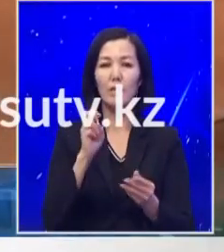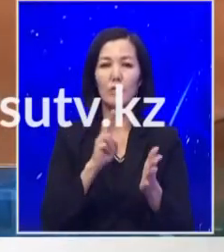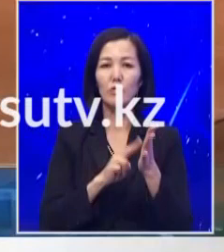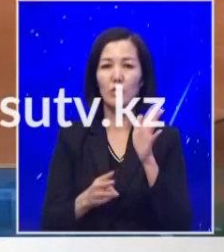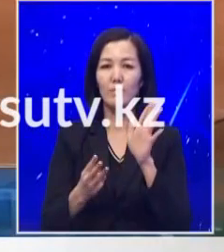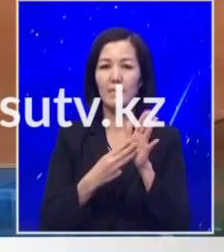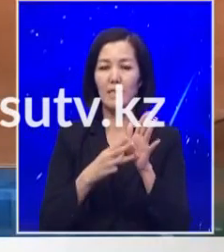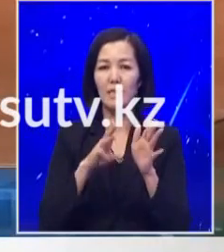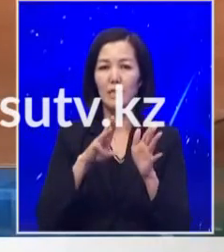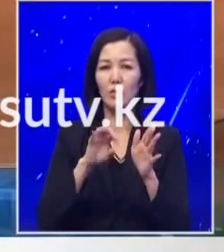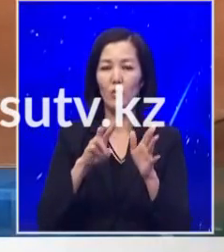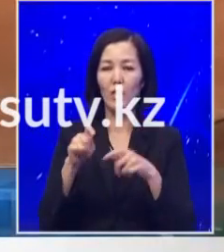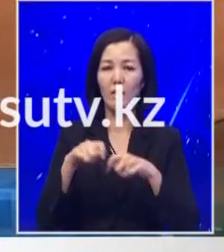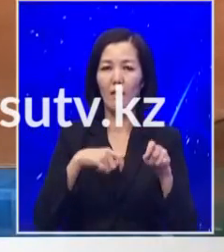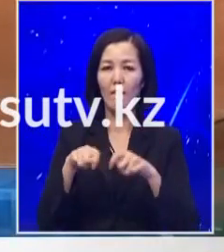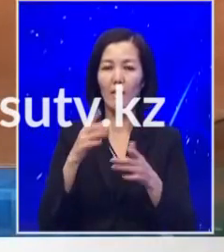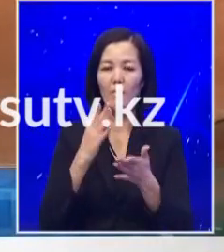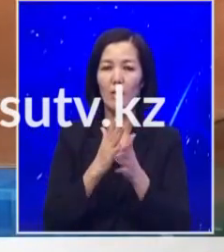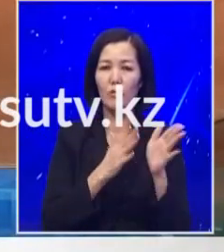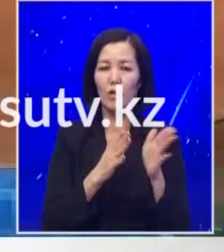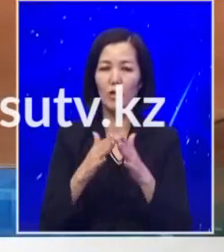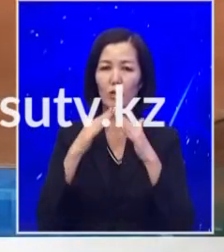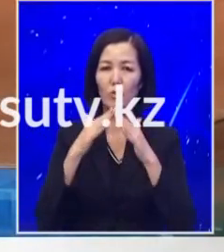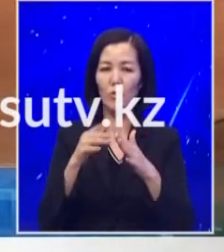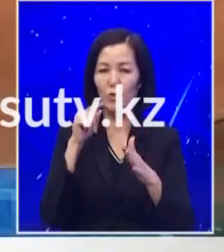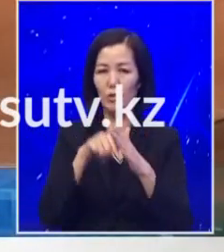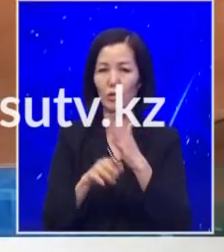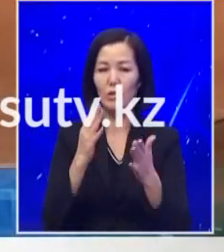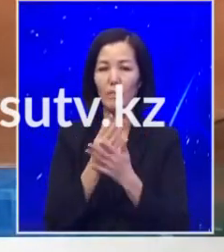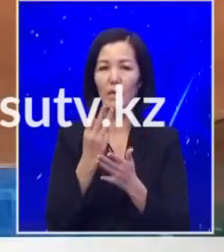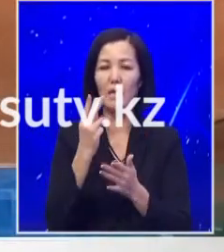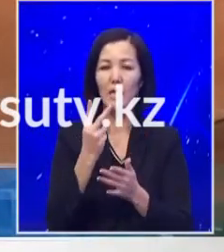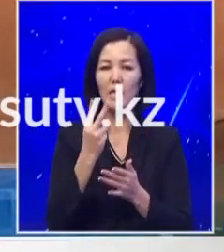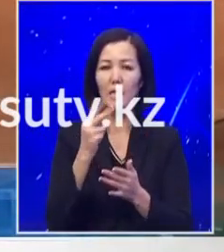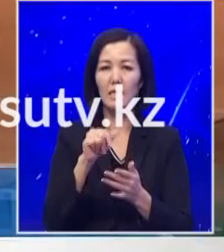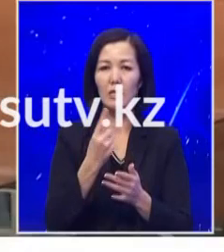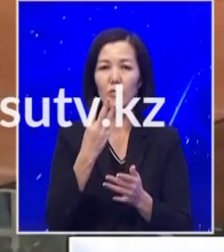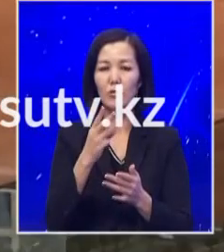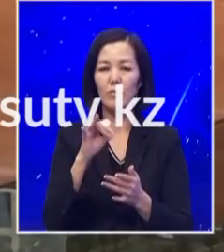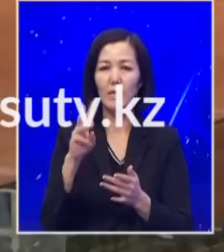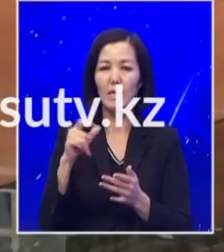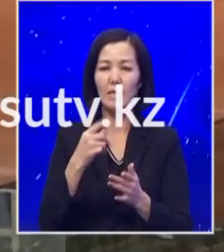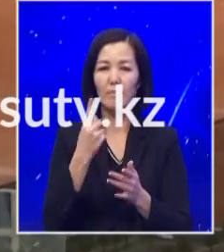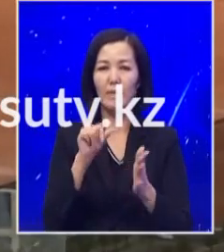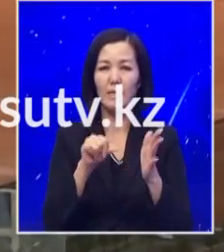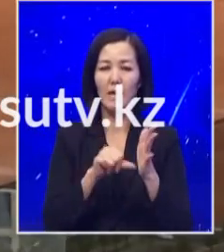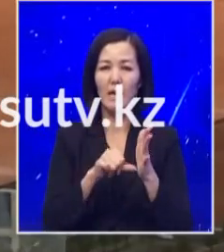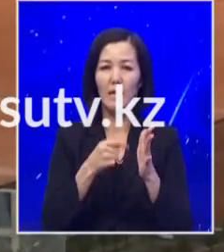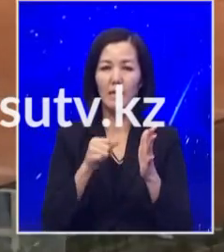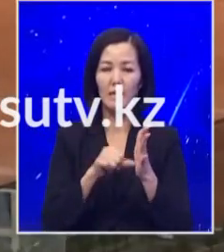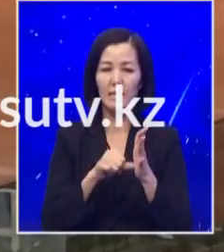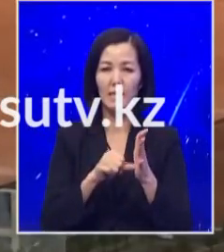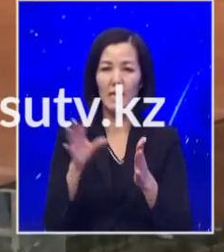1278 тонна товары бар тұрақтандыру қорында. 2,3 миллиард теңгеден 1,6 миллиард теңге